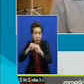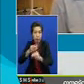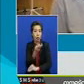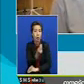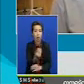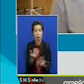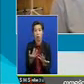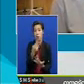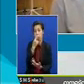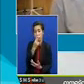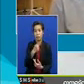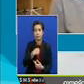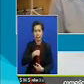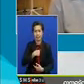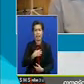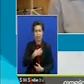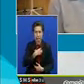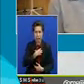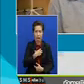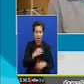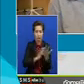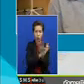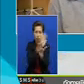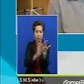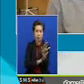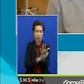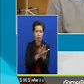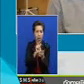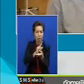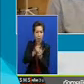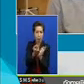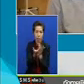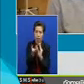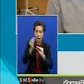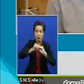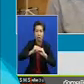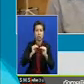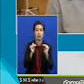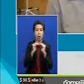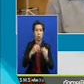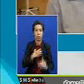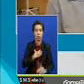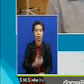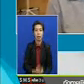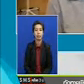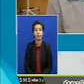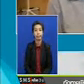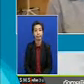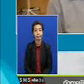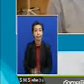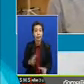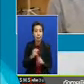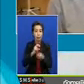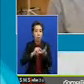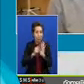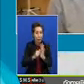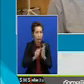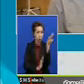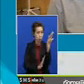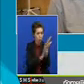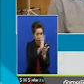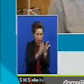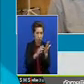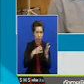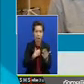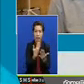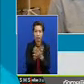เนี่ยเราก็ยังมองว่าควรจะปรับเท่ากันทั้งหมดทั่วประเทศจะ ย้ำเลยนะคะนอกจากขึ้นไปอีก60บาทต้องเท่ากันทั่วประเทศด้ว